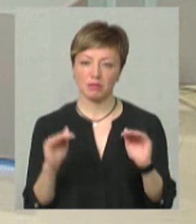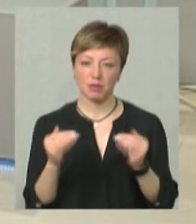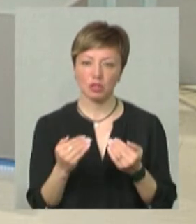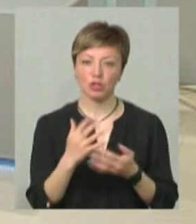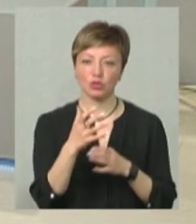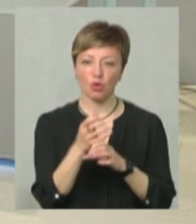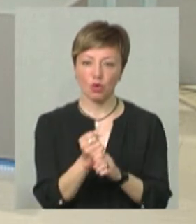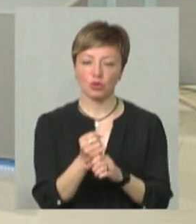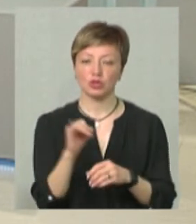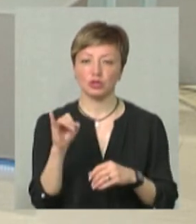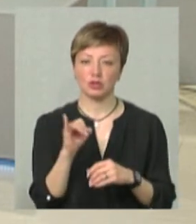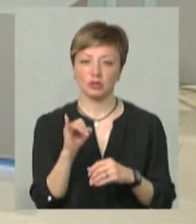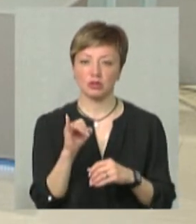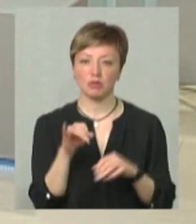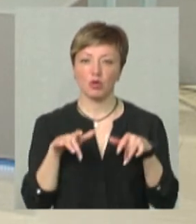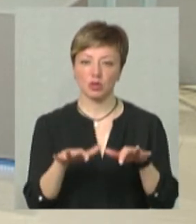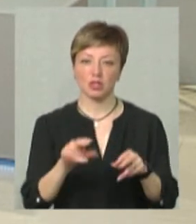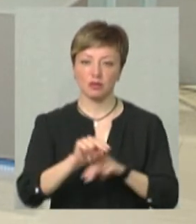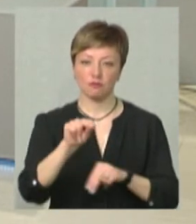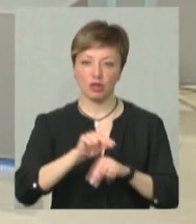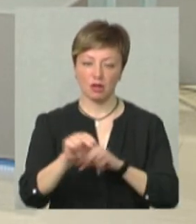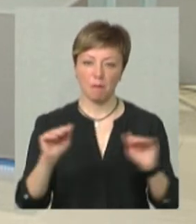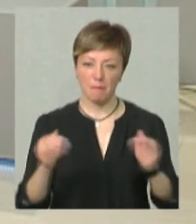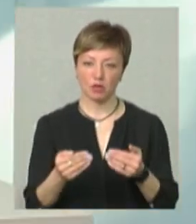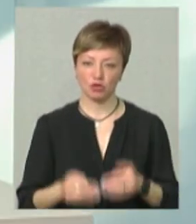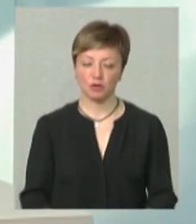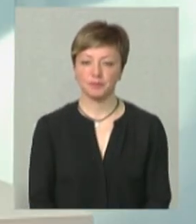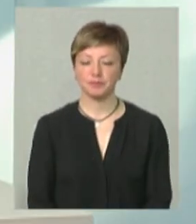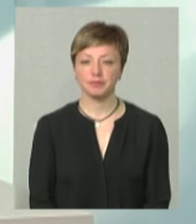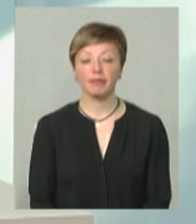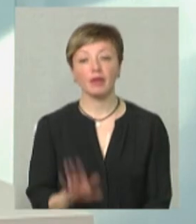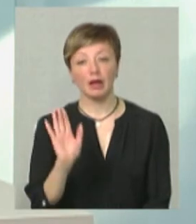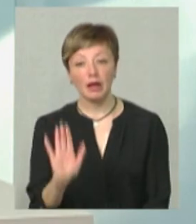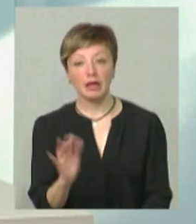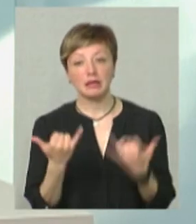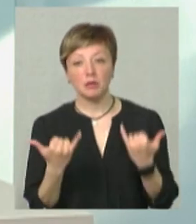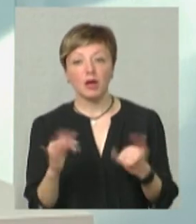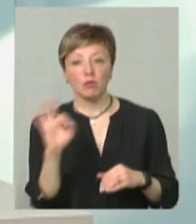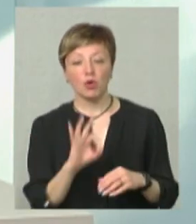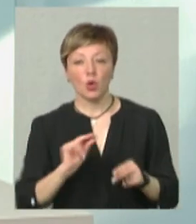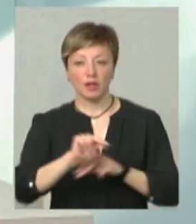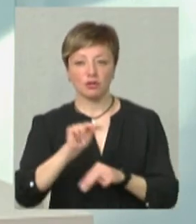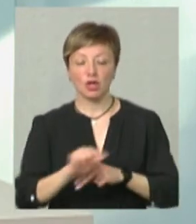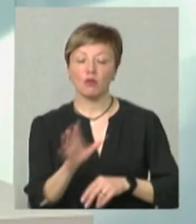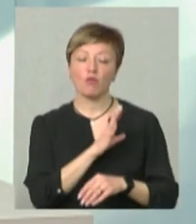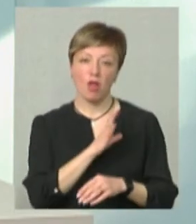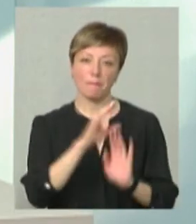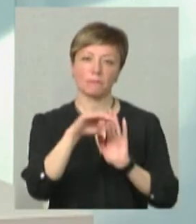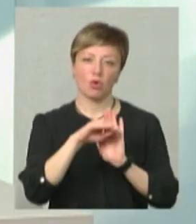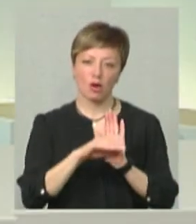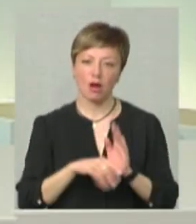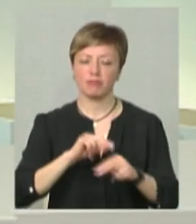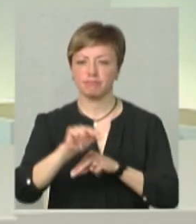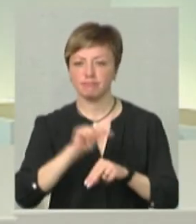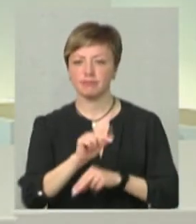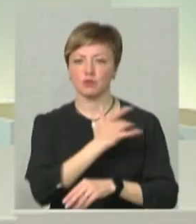скорочений процес навчання. Угу. Тепер про навчання. Була певна програма, ви навчали